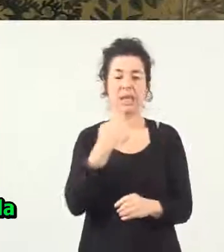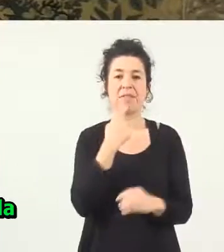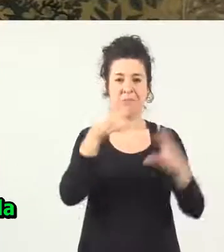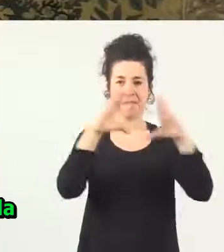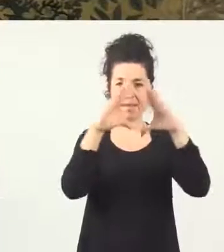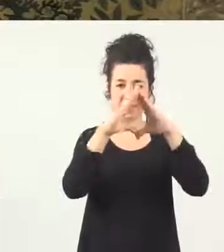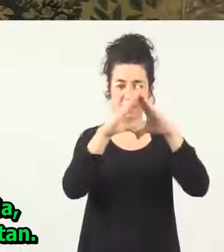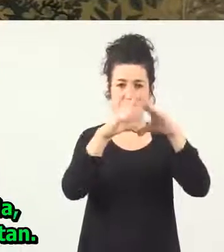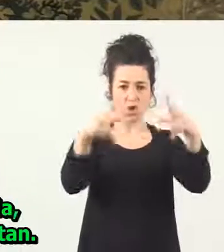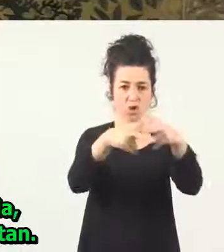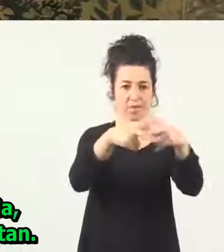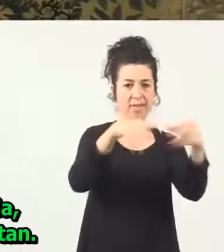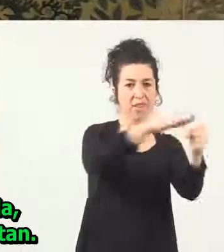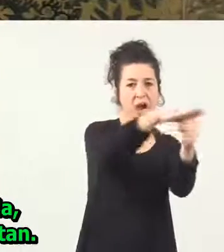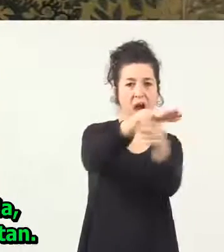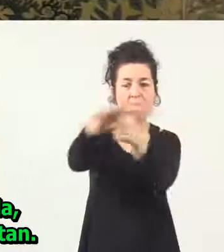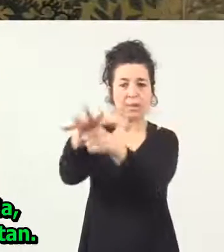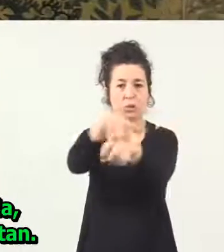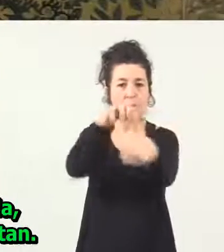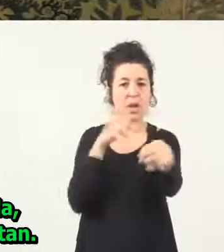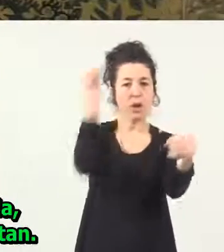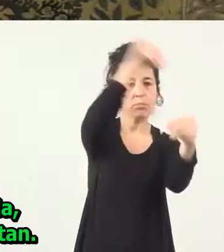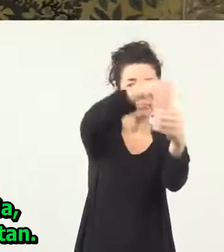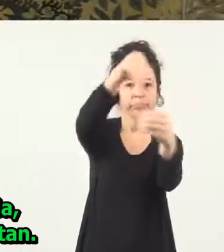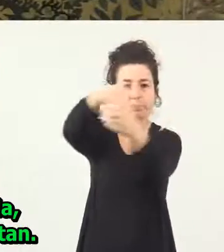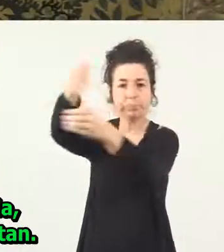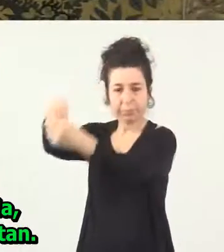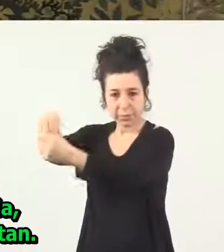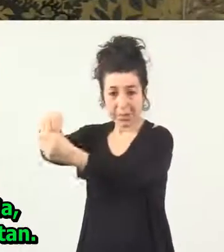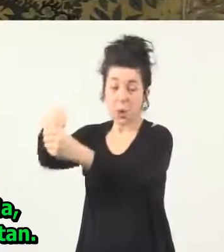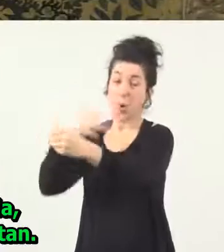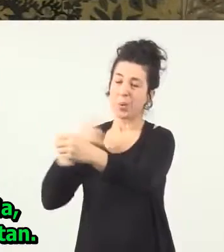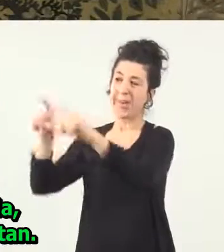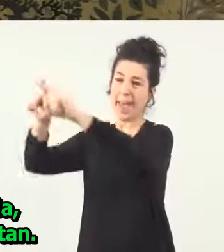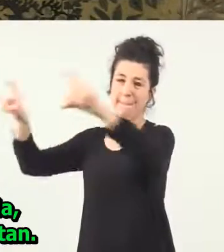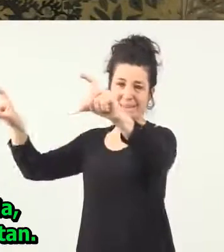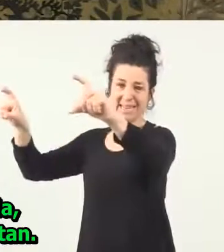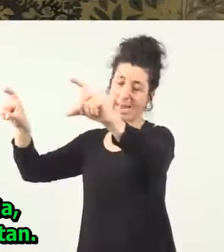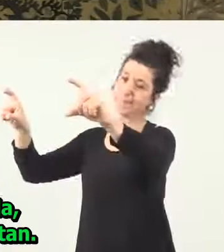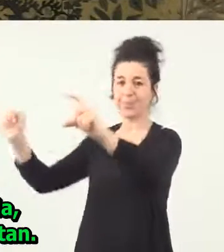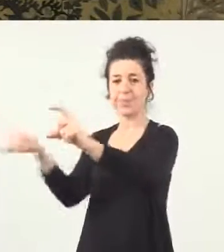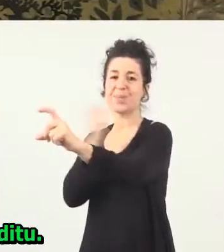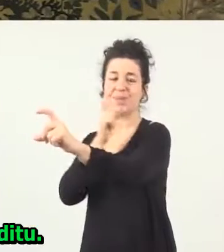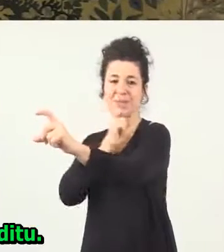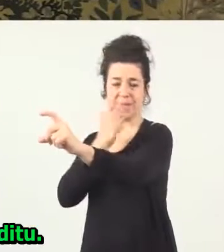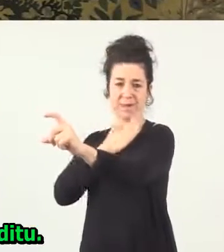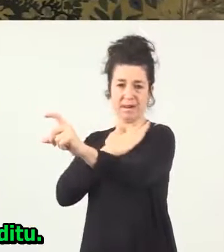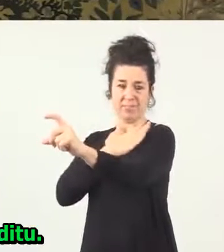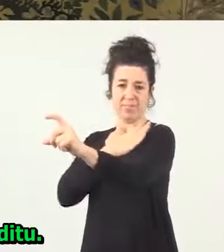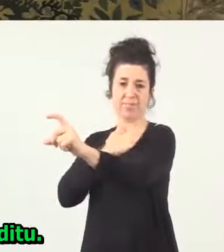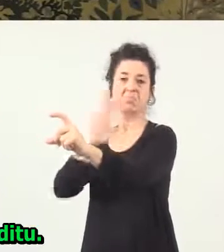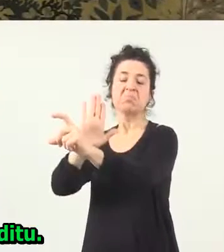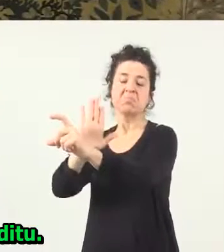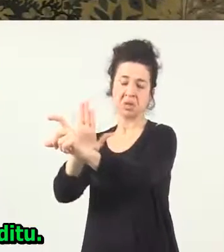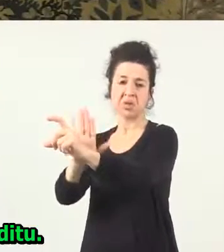arlo gehienetan, agian enpresa da guretzat arlo saia, baina bestela sartu dela leku guztietan, hori interesgarria da,